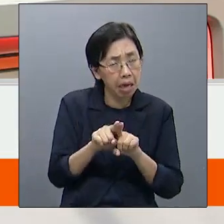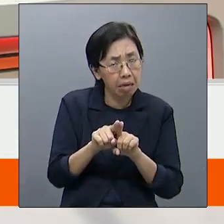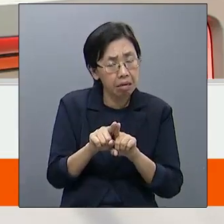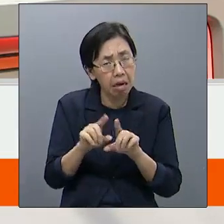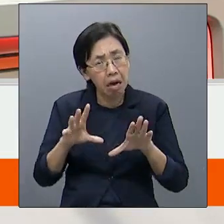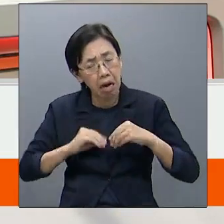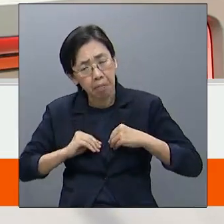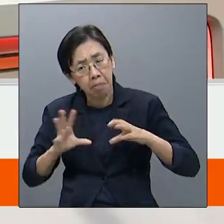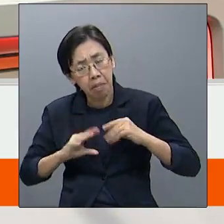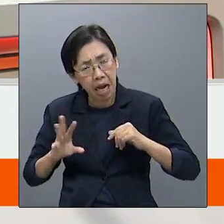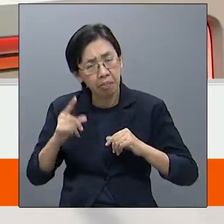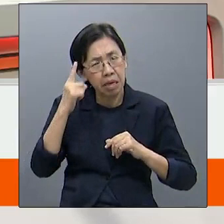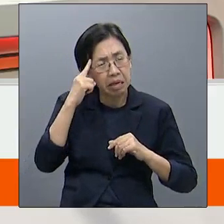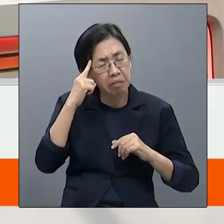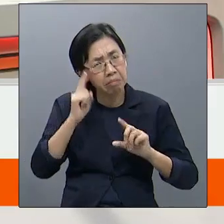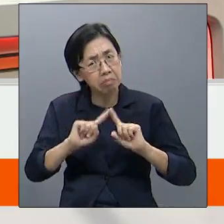ได้รำไม่ได้